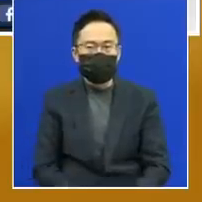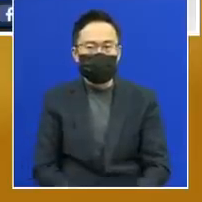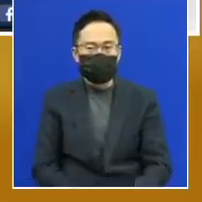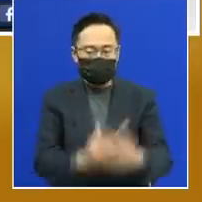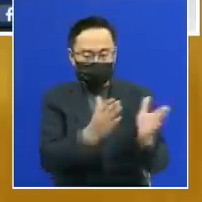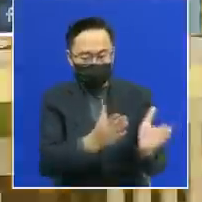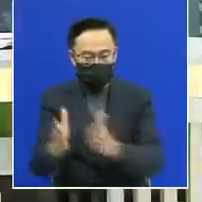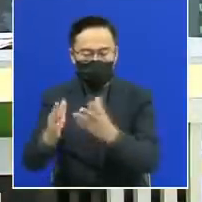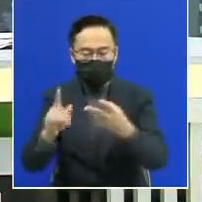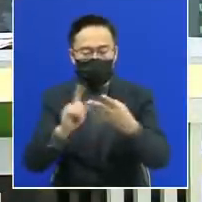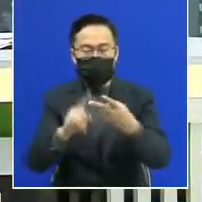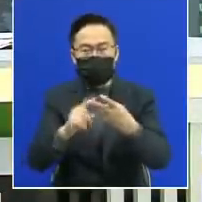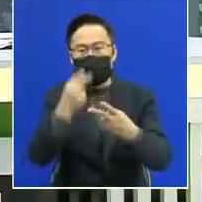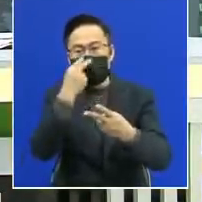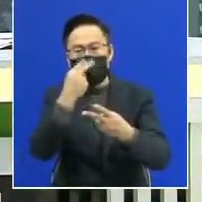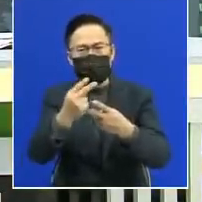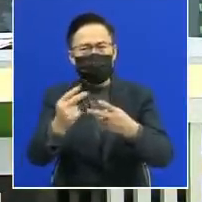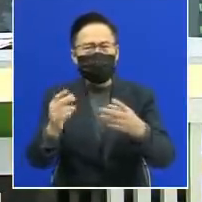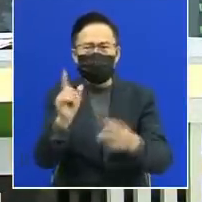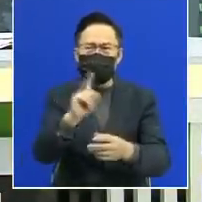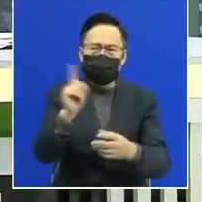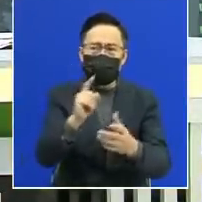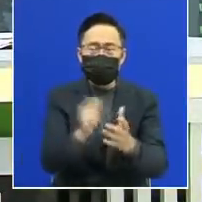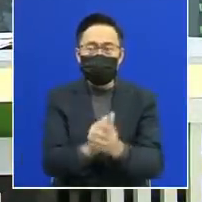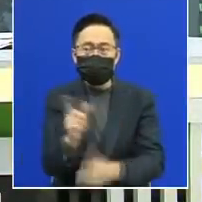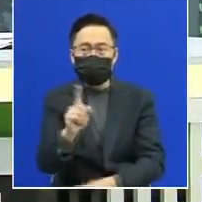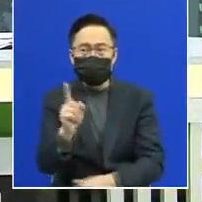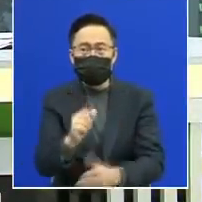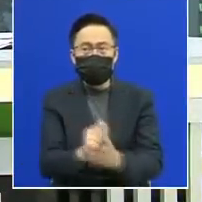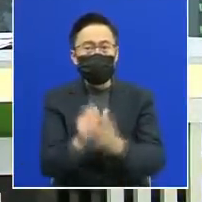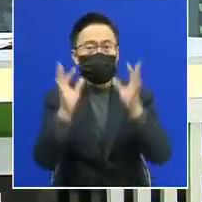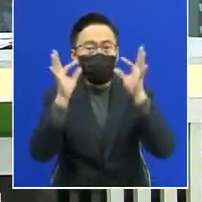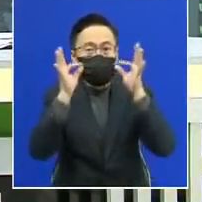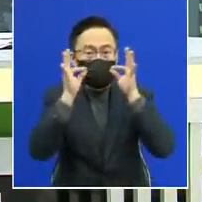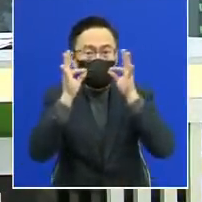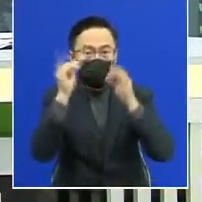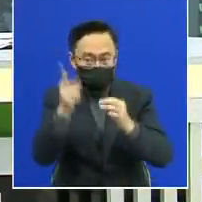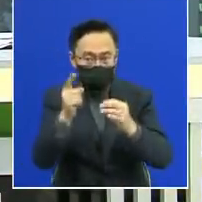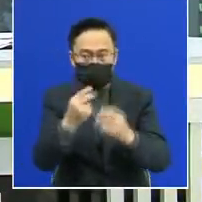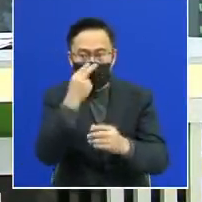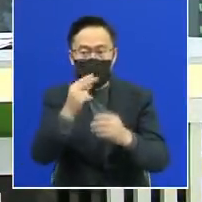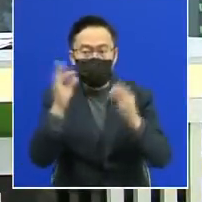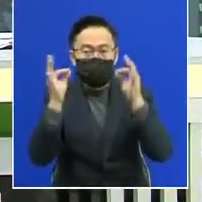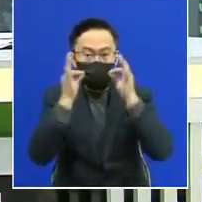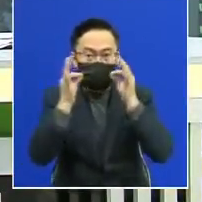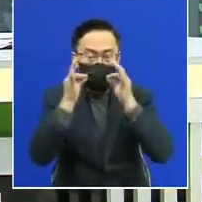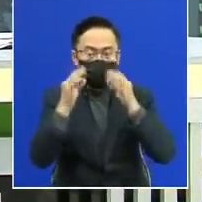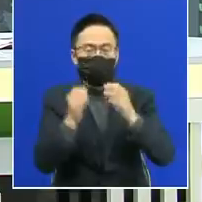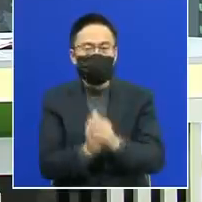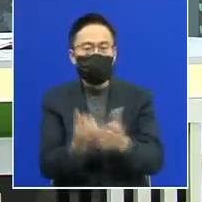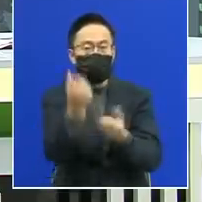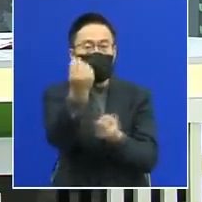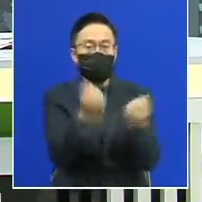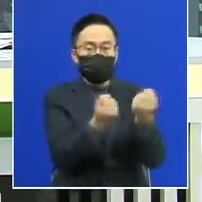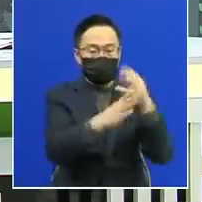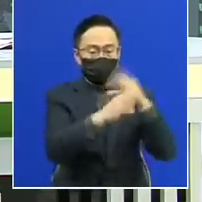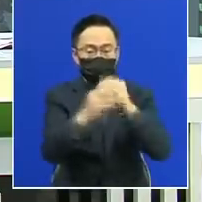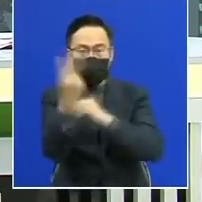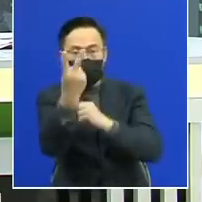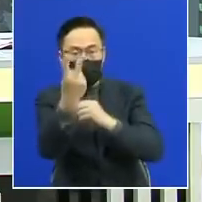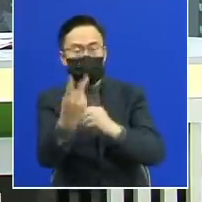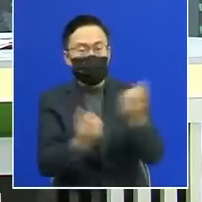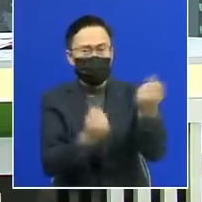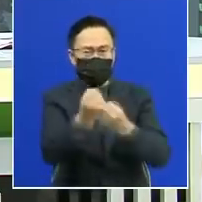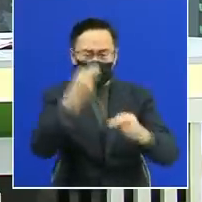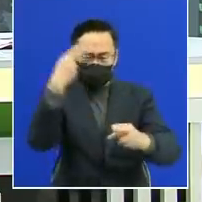ลับมาดูเรื่องเหมียวที่ไม่เหมียวเหมียวในที่นี้ก็คือแมวเหมียวแต่ว่ามันไม่เหมียวเพราะว่ามันมีคลิปที่ถูก